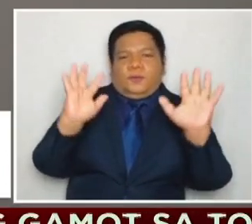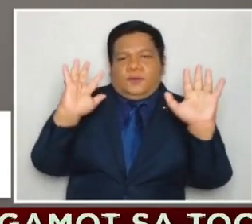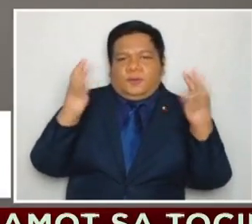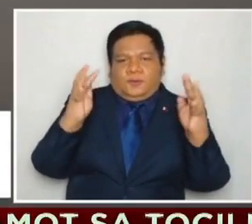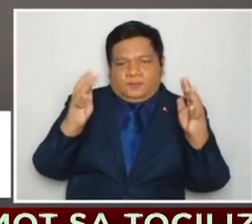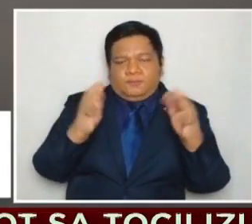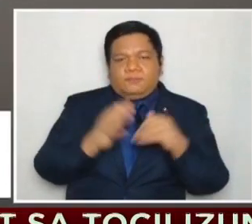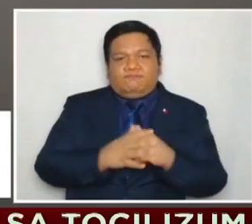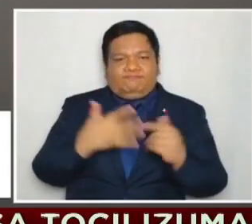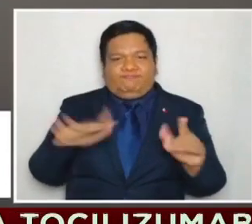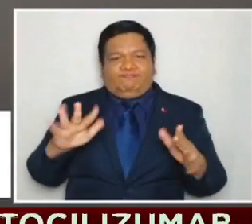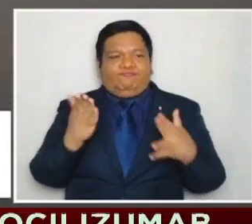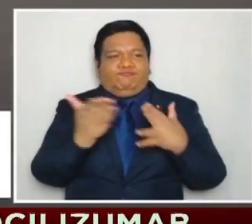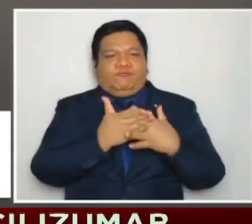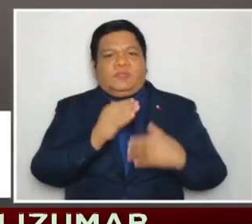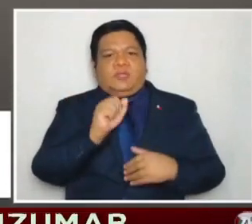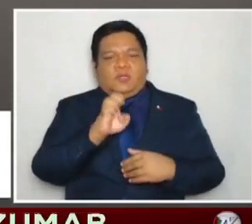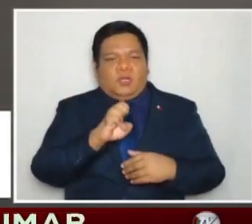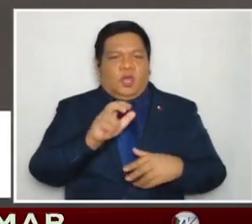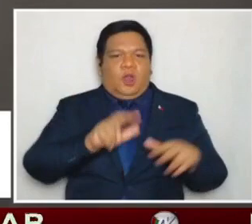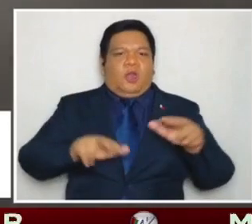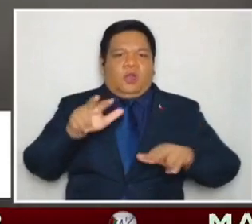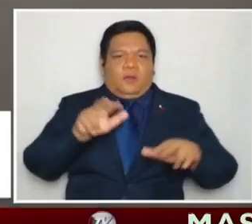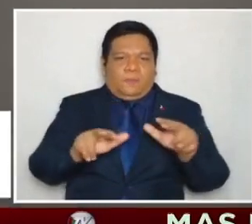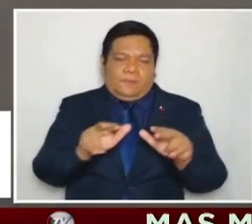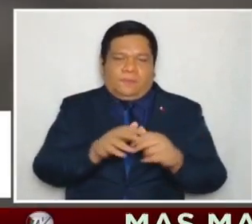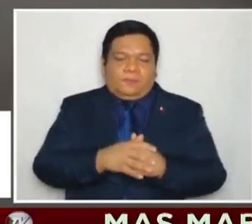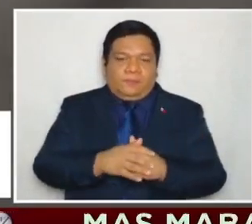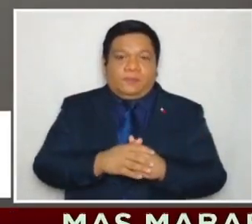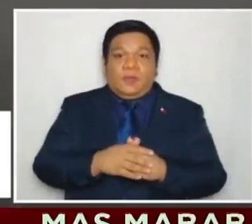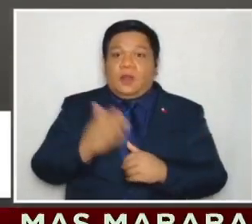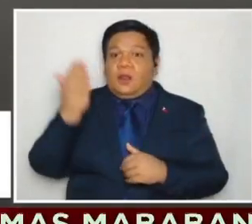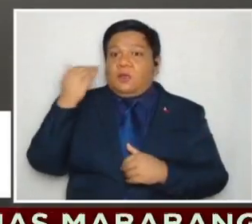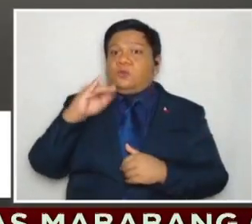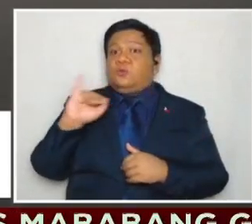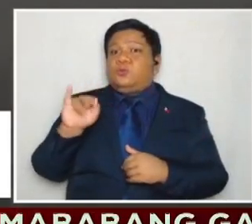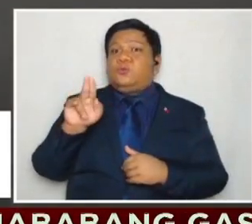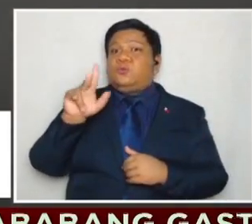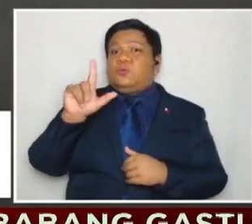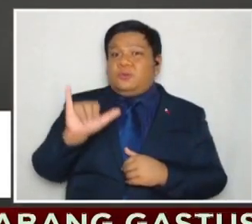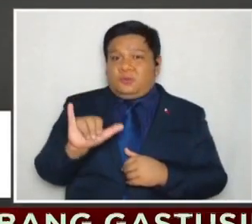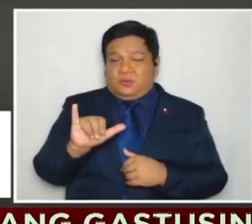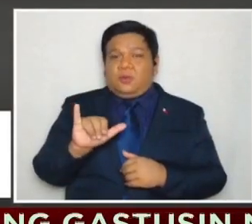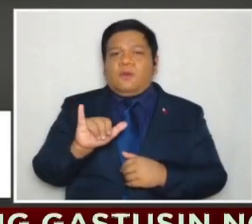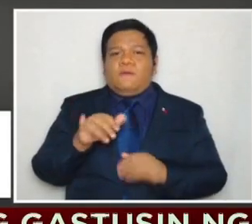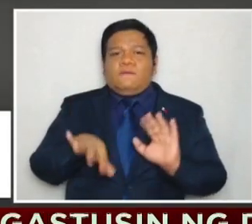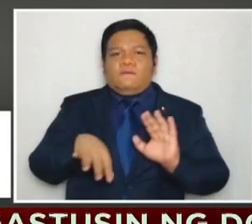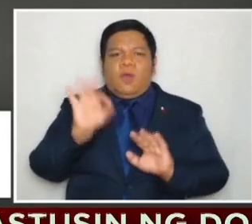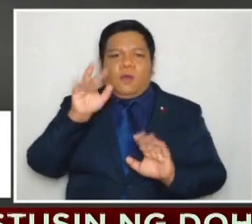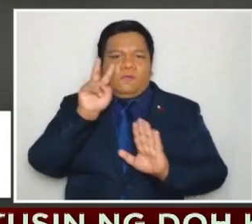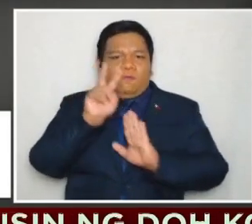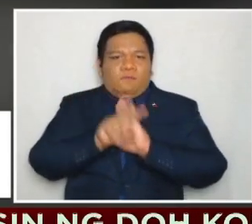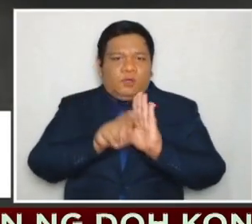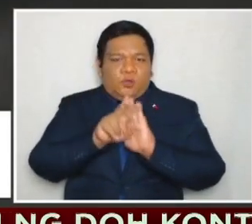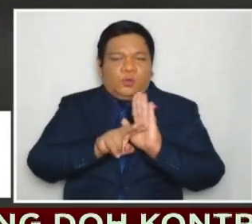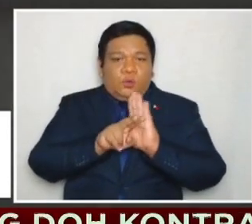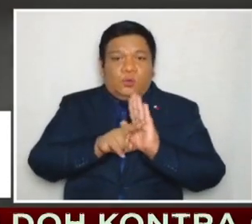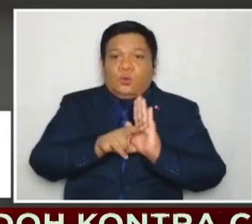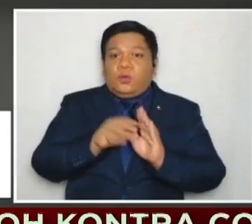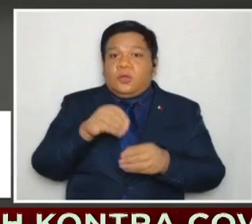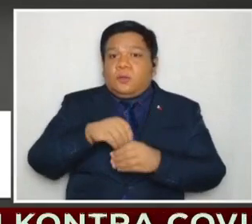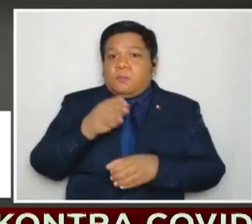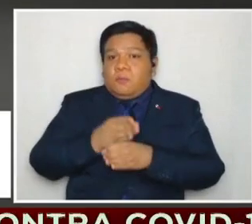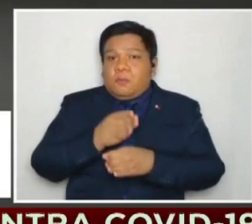Kinasuhan na ang suspect ng alarm and scandal. Noong Hulyo lamang, nakunan din ang video ng isang pasahero ng bus ang